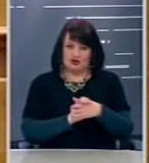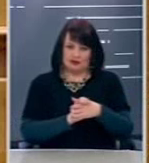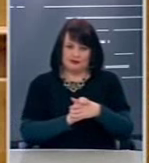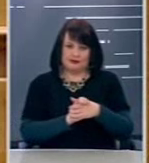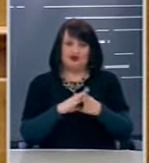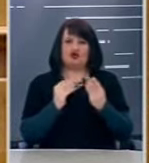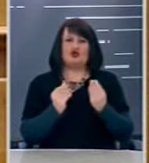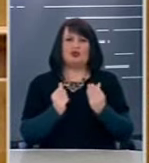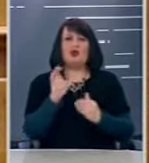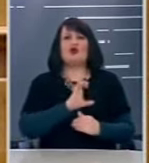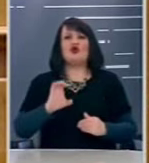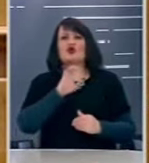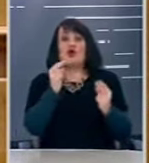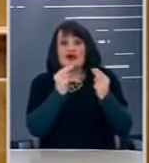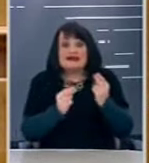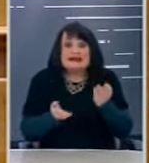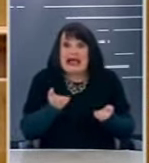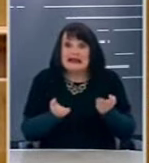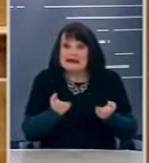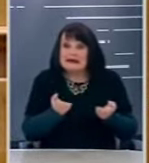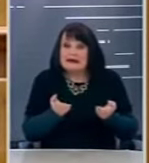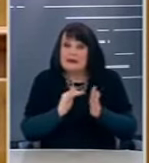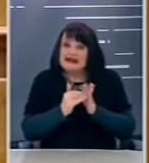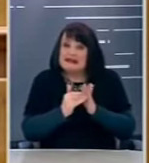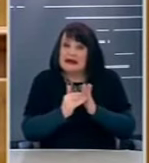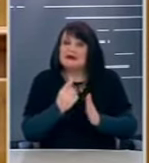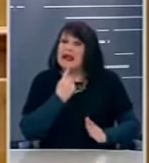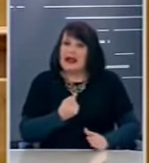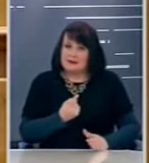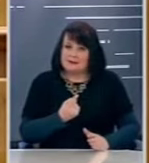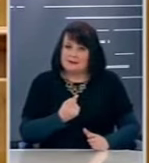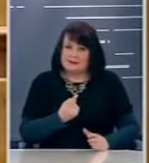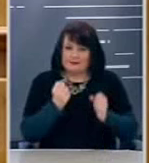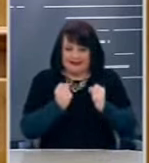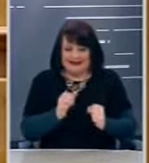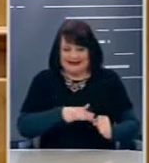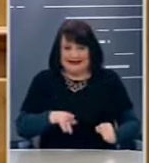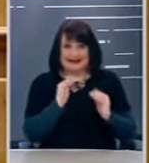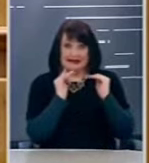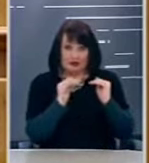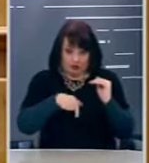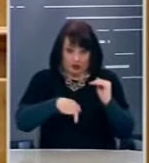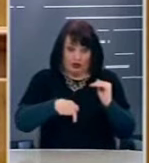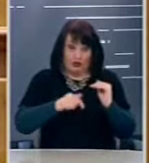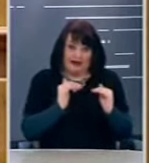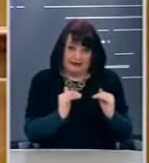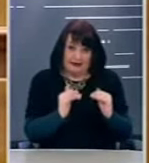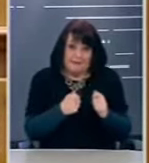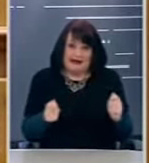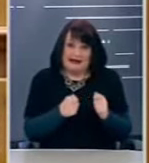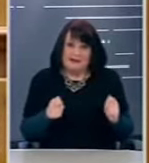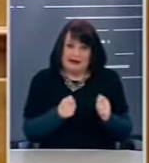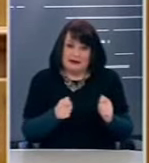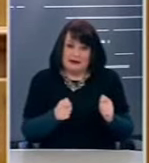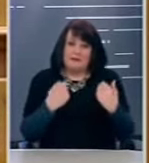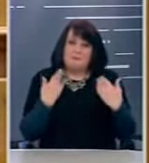της Eurostat προβλέπει ότι με την κατάσταση ως έχει σήμερα, με τα μέτρα δηλαδή τα οποία